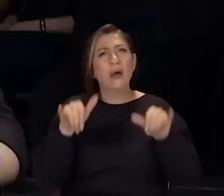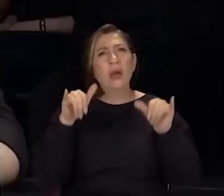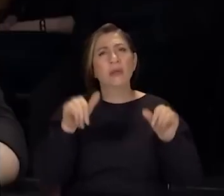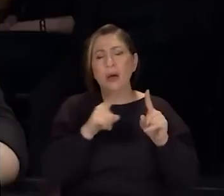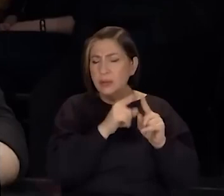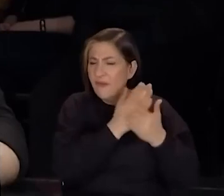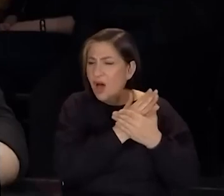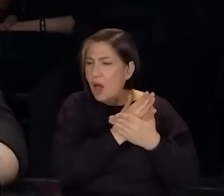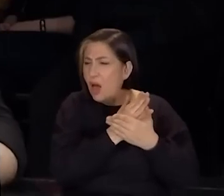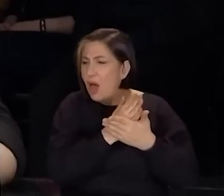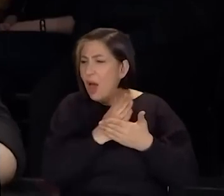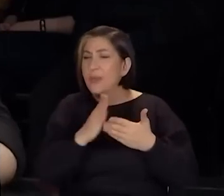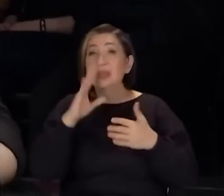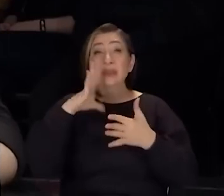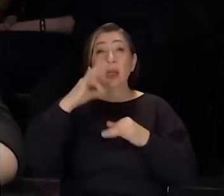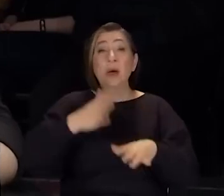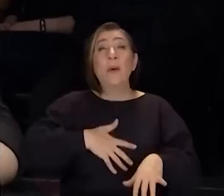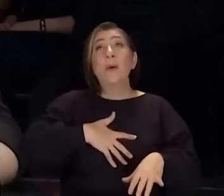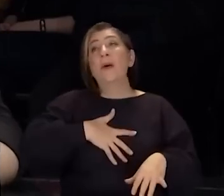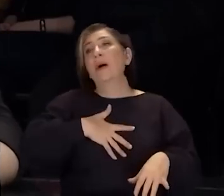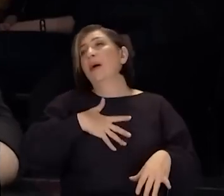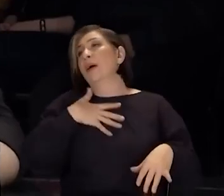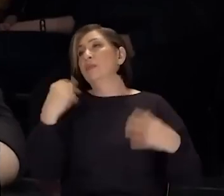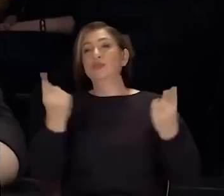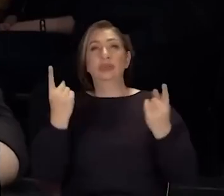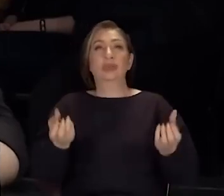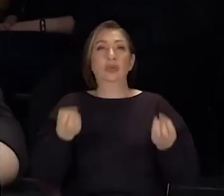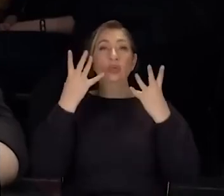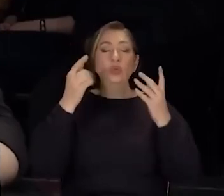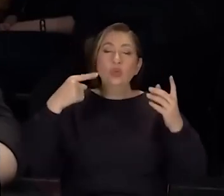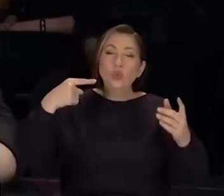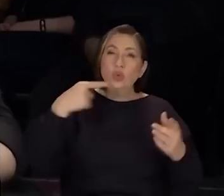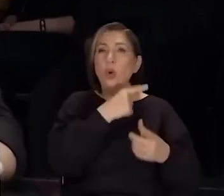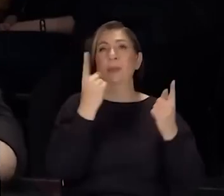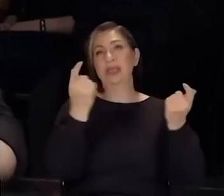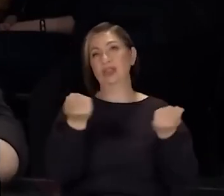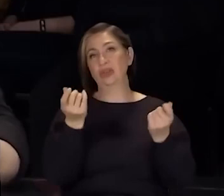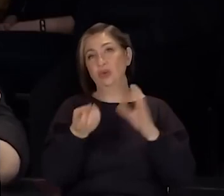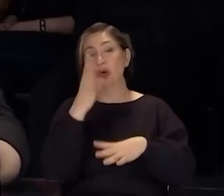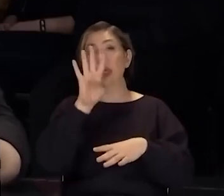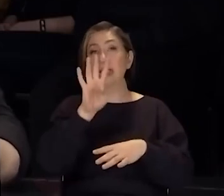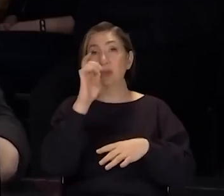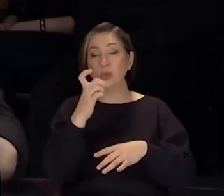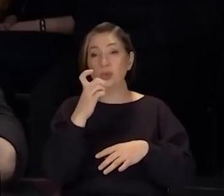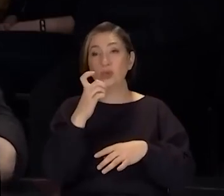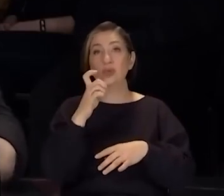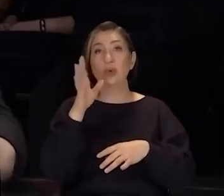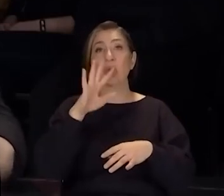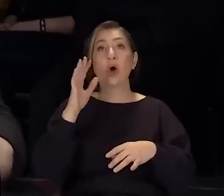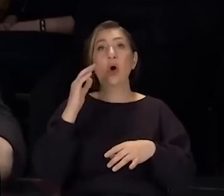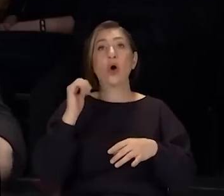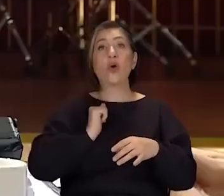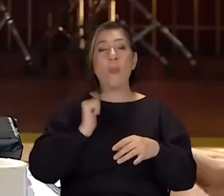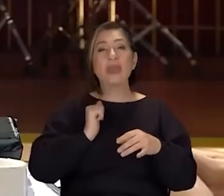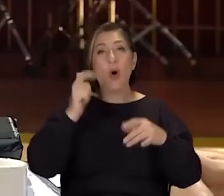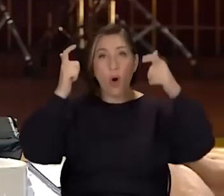edip insanı yıldırana kadar bir durumla karşılaşıyorsunuz, böyle zorluk gibi bir durumla. 49 noktasına komando eğitimi deriz